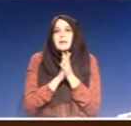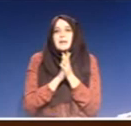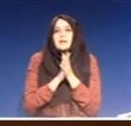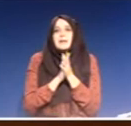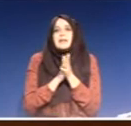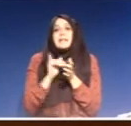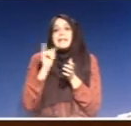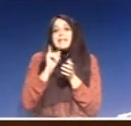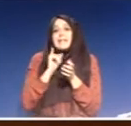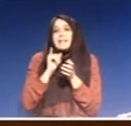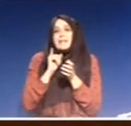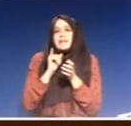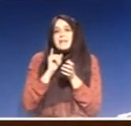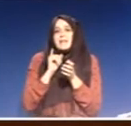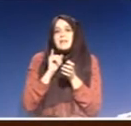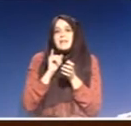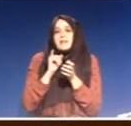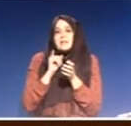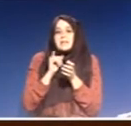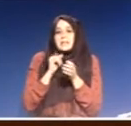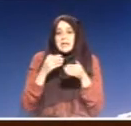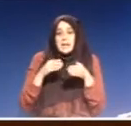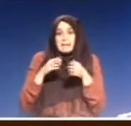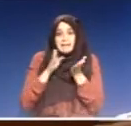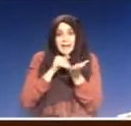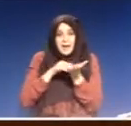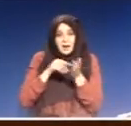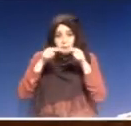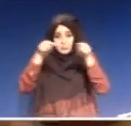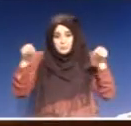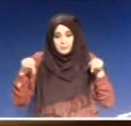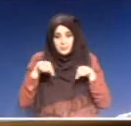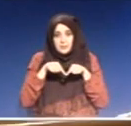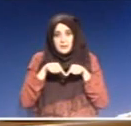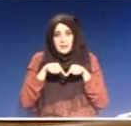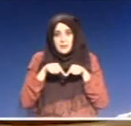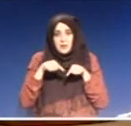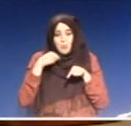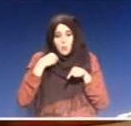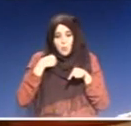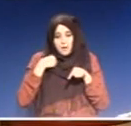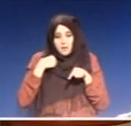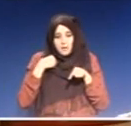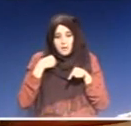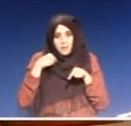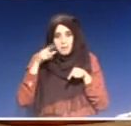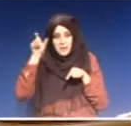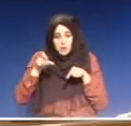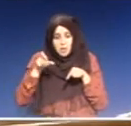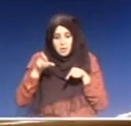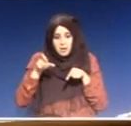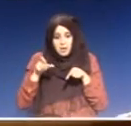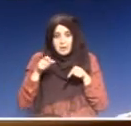الدعوه، هذاك اللي يدخل التراب تاعو هو اللي راح يرفع الدعوه عليه. باسكو هنا واش غادي يخمو باربون